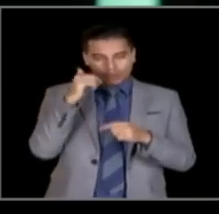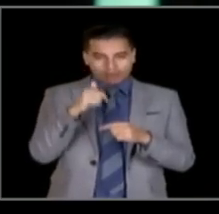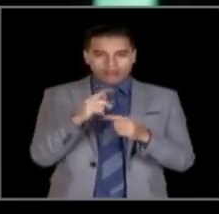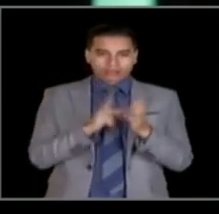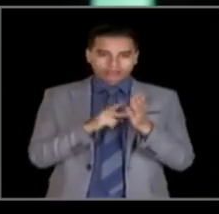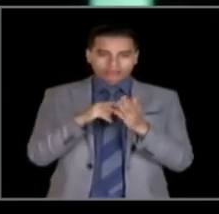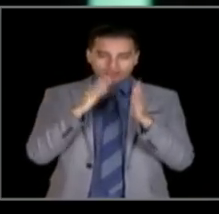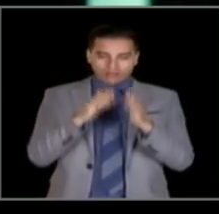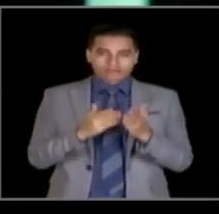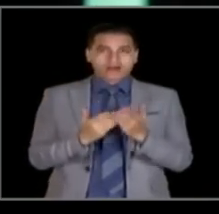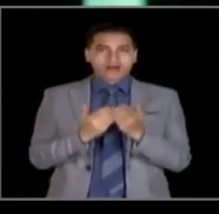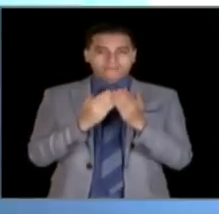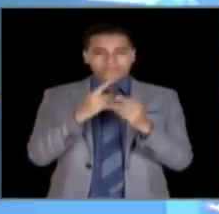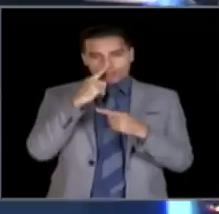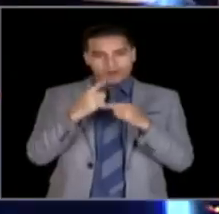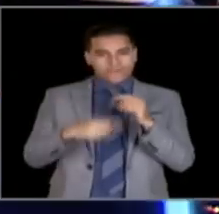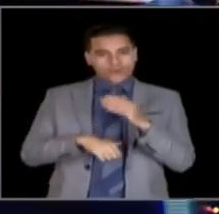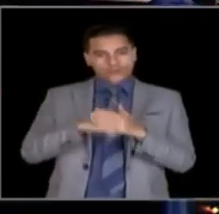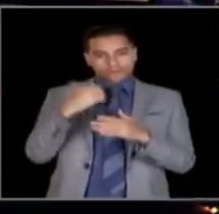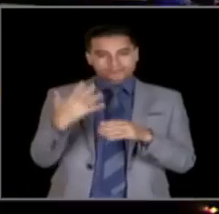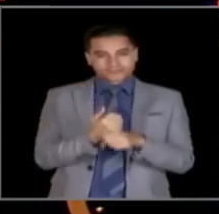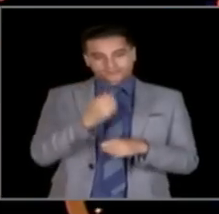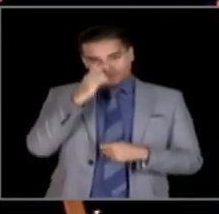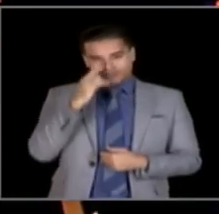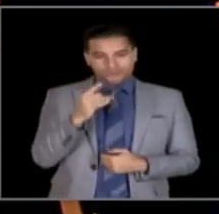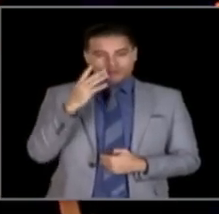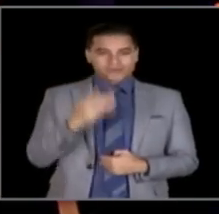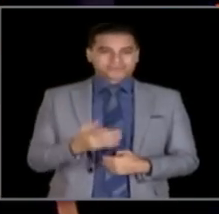ونوصل للنهائي ونحقق البطولة إن شاء الله.